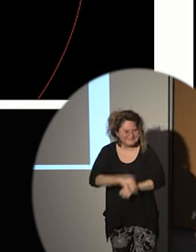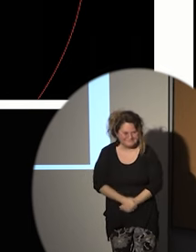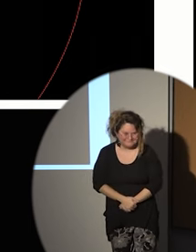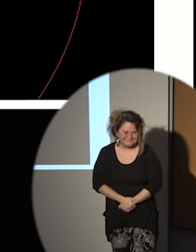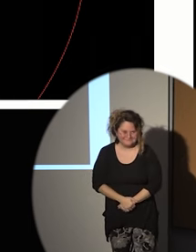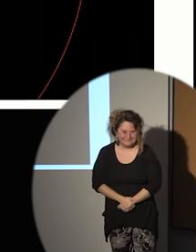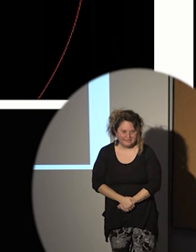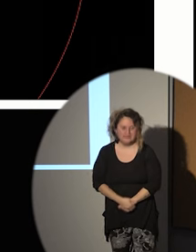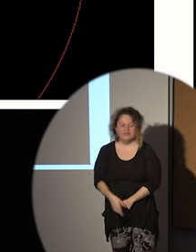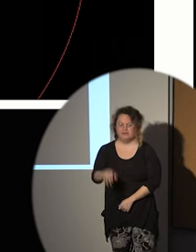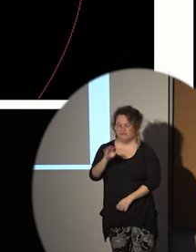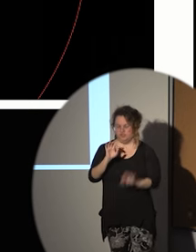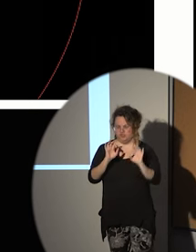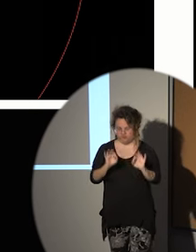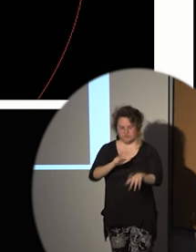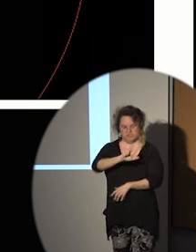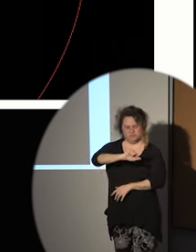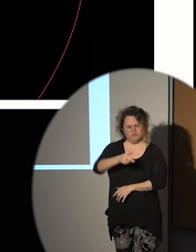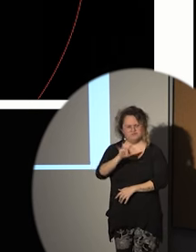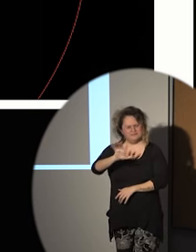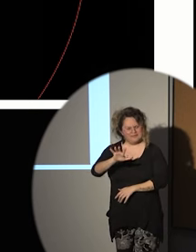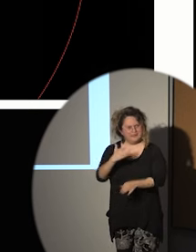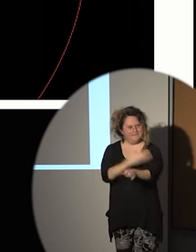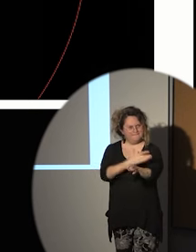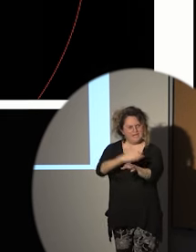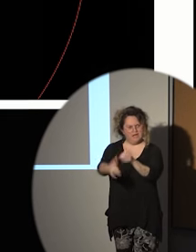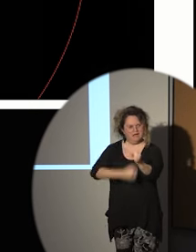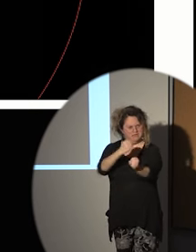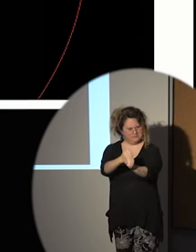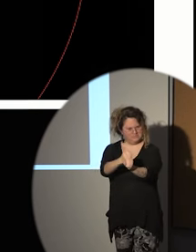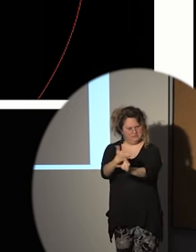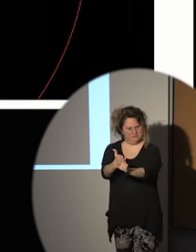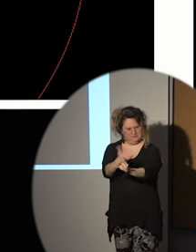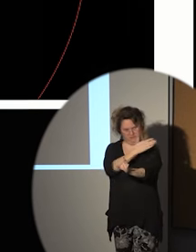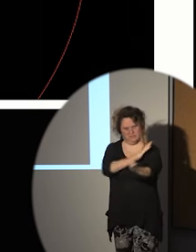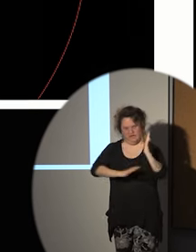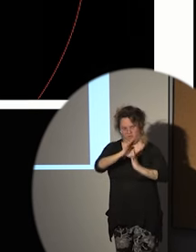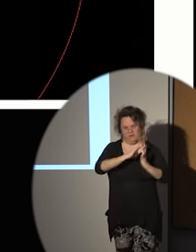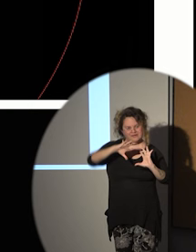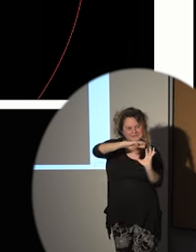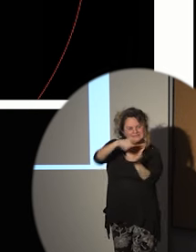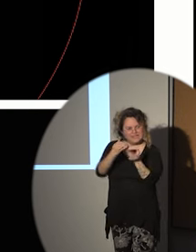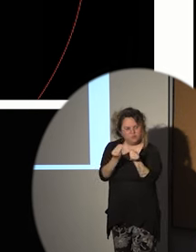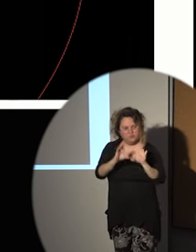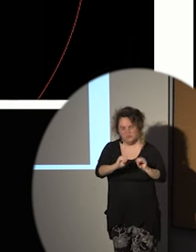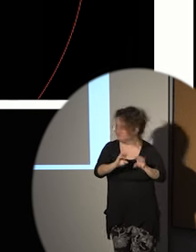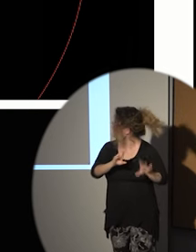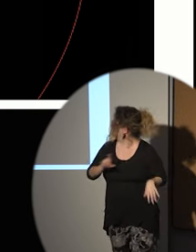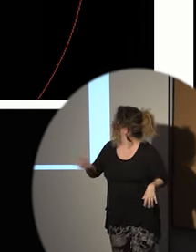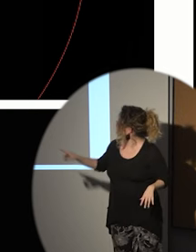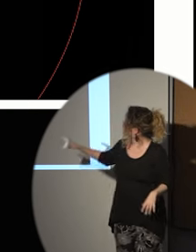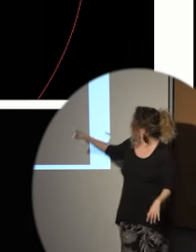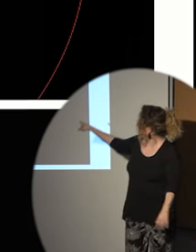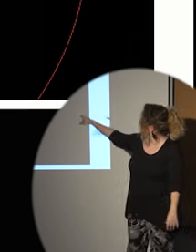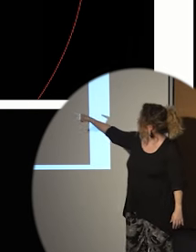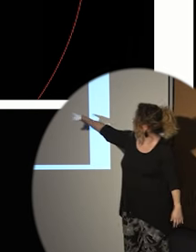Il y a 3,5 milliards d'années, voilà quelle était la position de la Terre par rapport à la zone